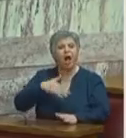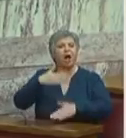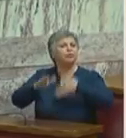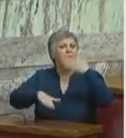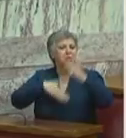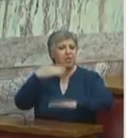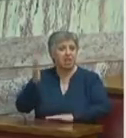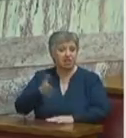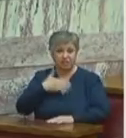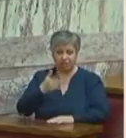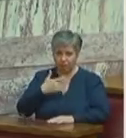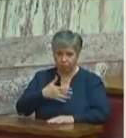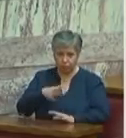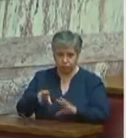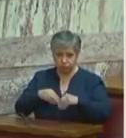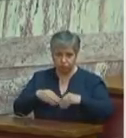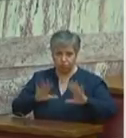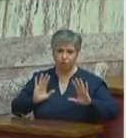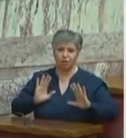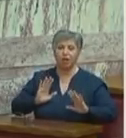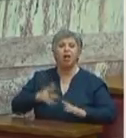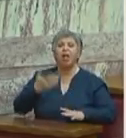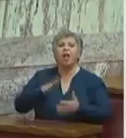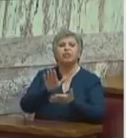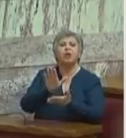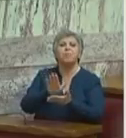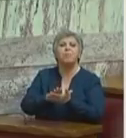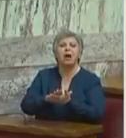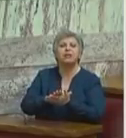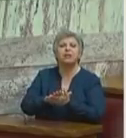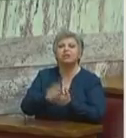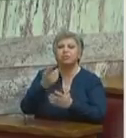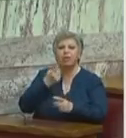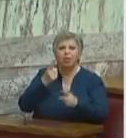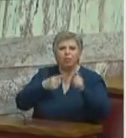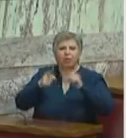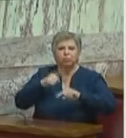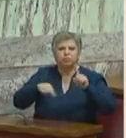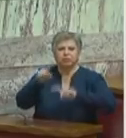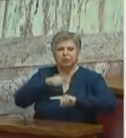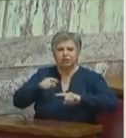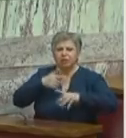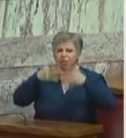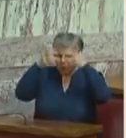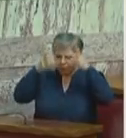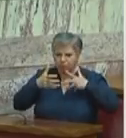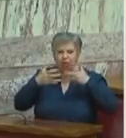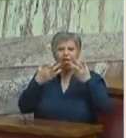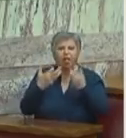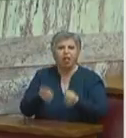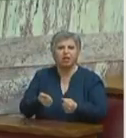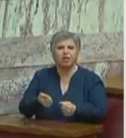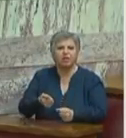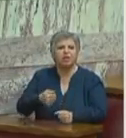οι μάρτυρες, οι κουκουλοφόροι έχουν εξεταστεί κατά τρόπο αντιδικονομικό και είναι άκυρες οι καταθέσεις και γιατί